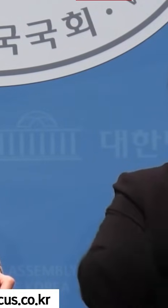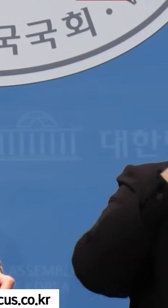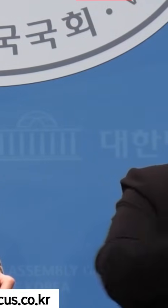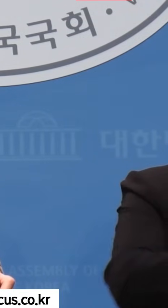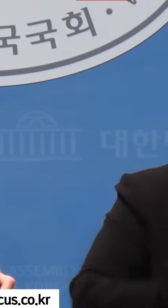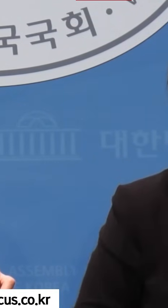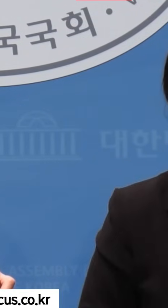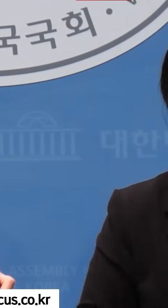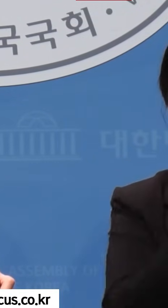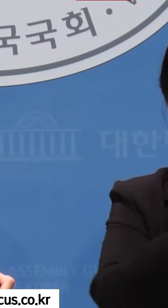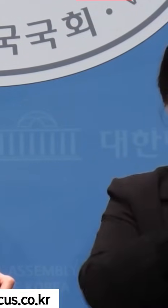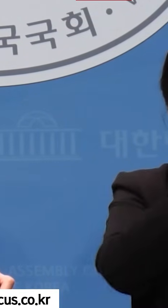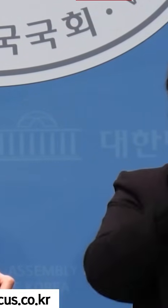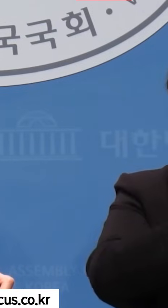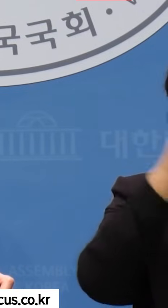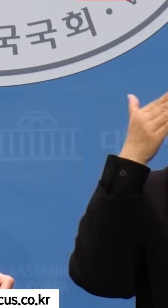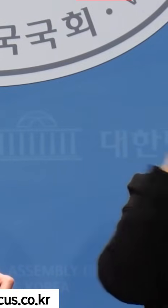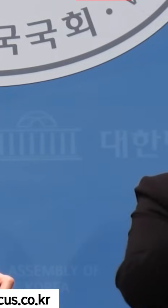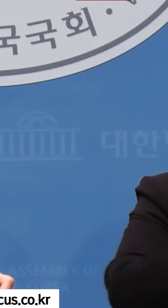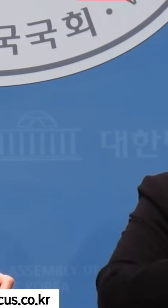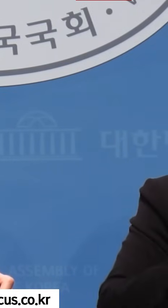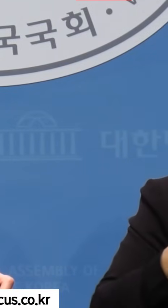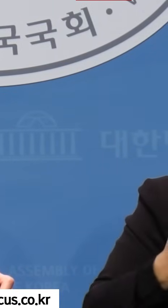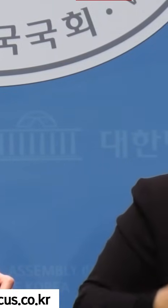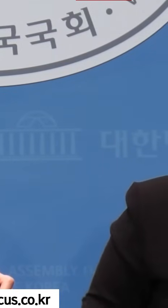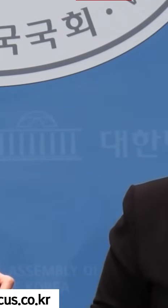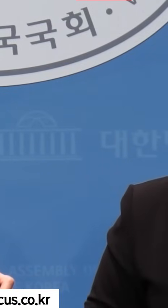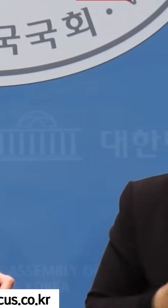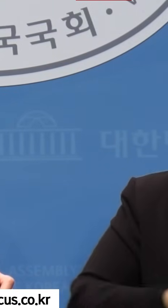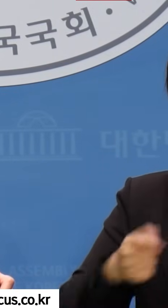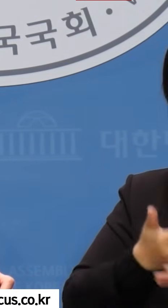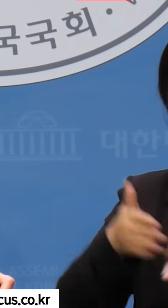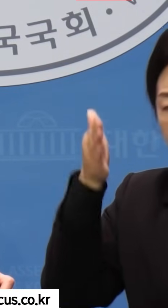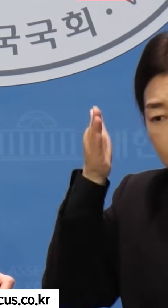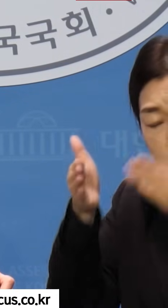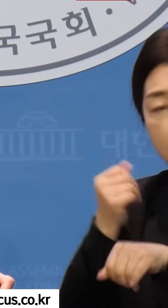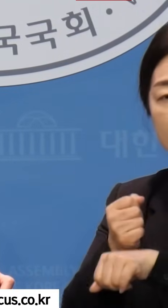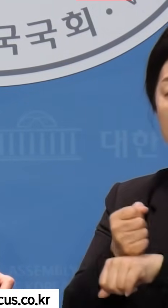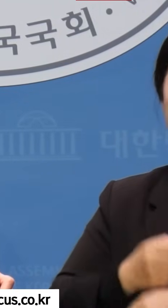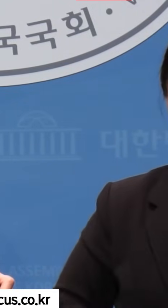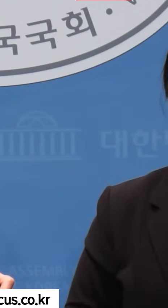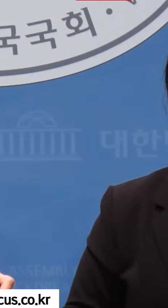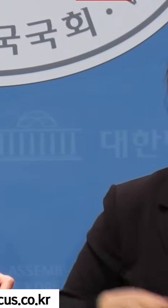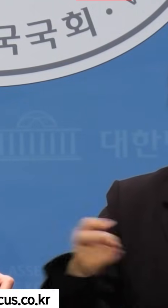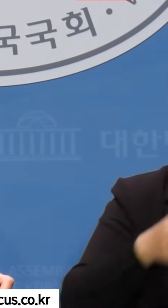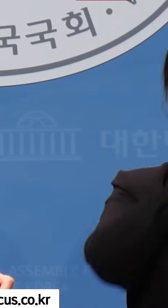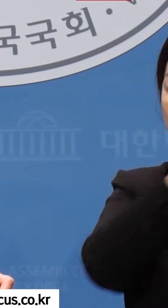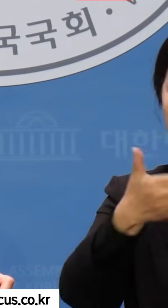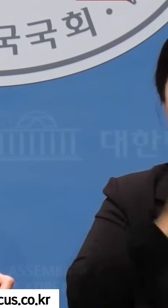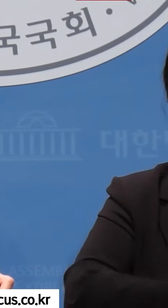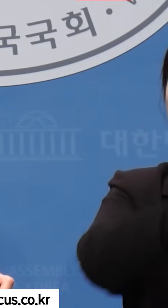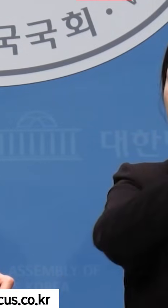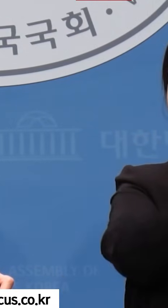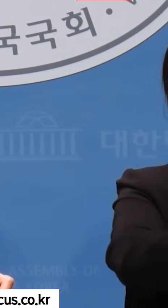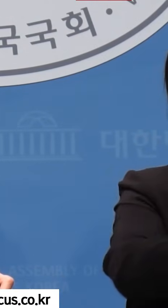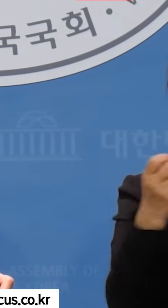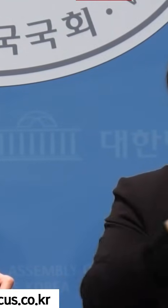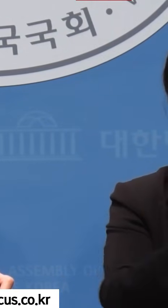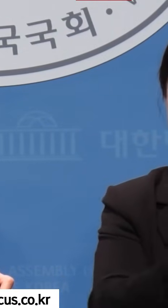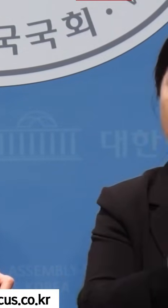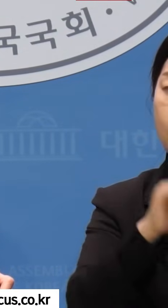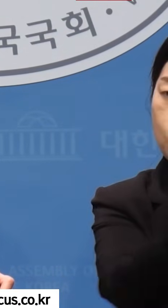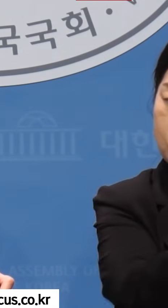대한 현안들을 빨리 처리하는 게 옳지 않을까 싶습니다. 지금 양평고속도로 관련된 건도 있고요. 주가